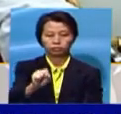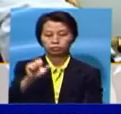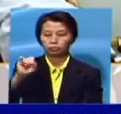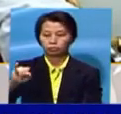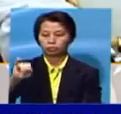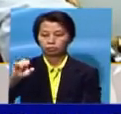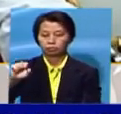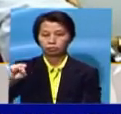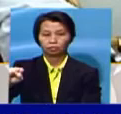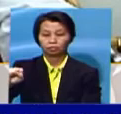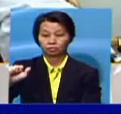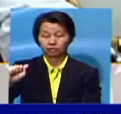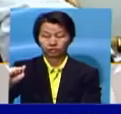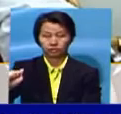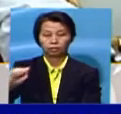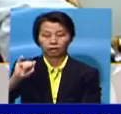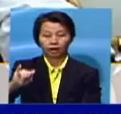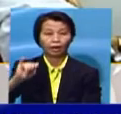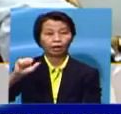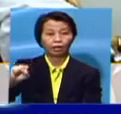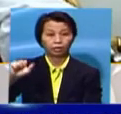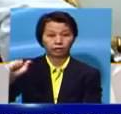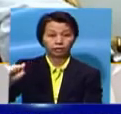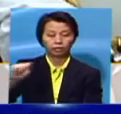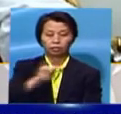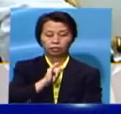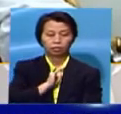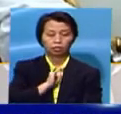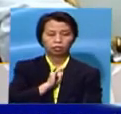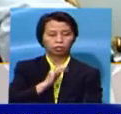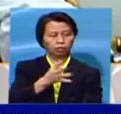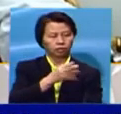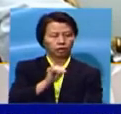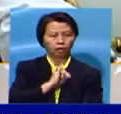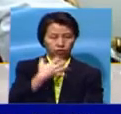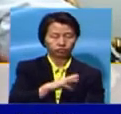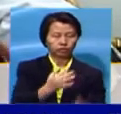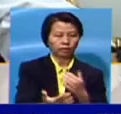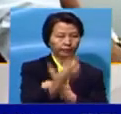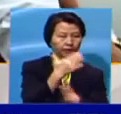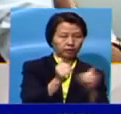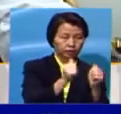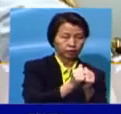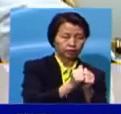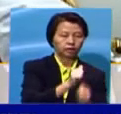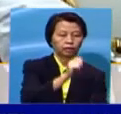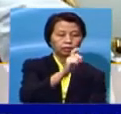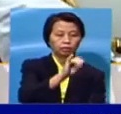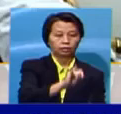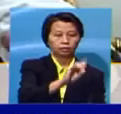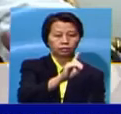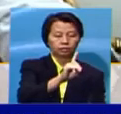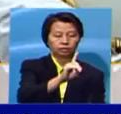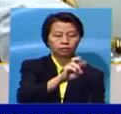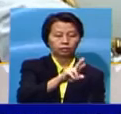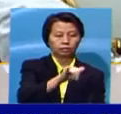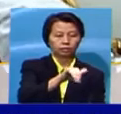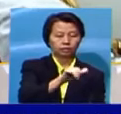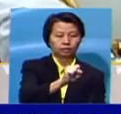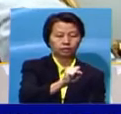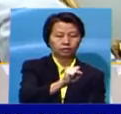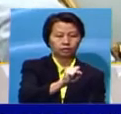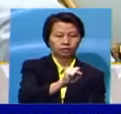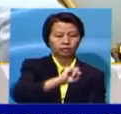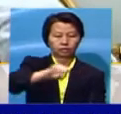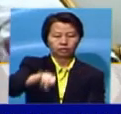dan juga saya dah bersama dengan Datuk Seri Idris jala dan kita telah bincang dengan mendalam